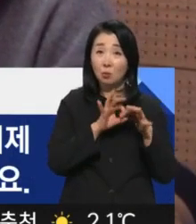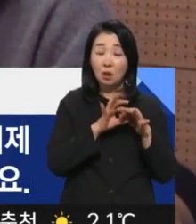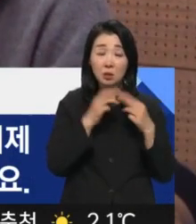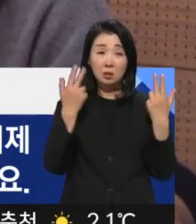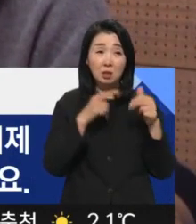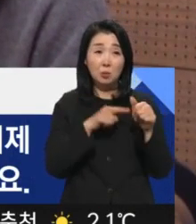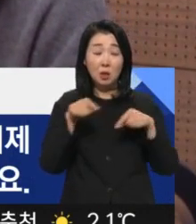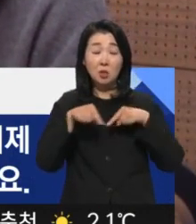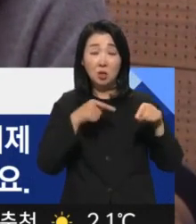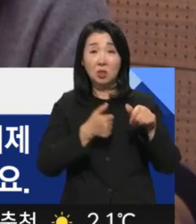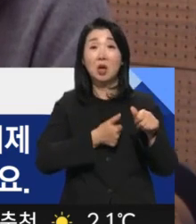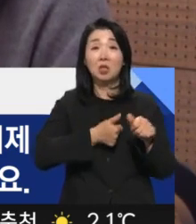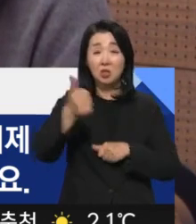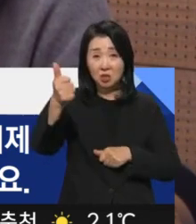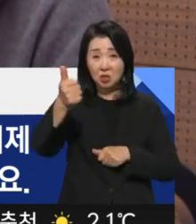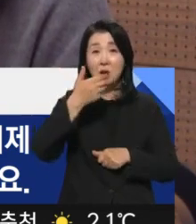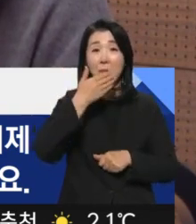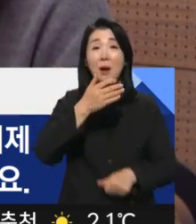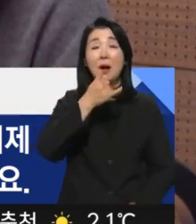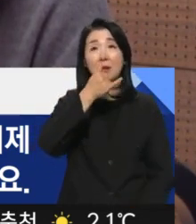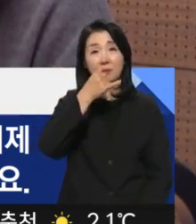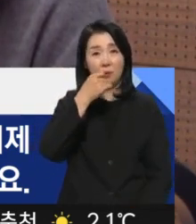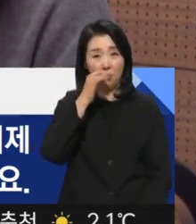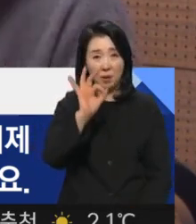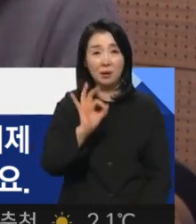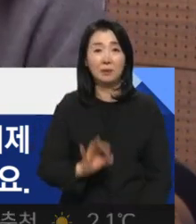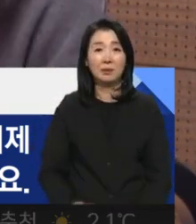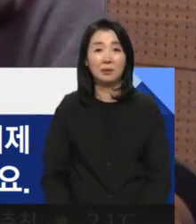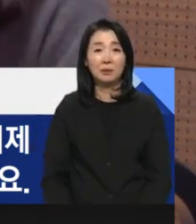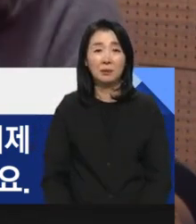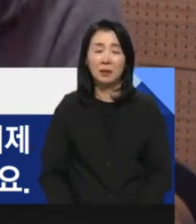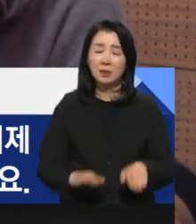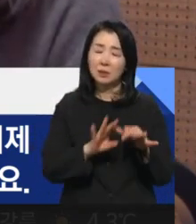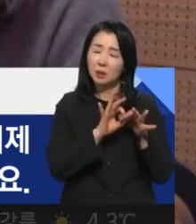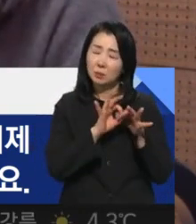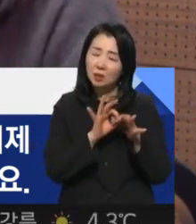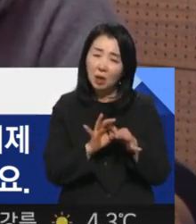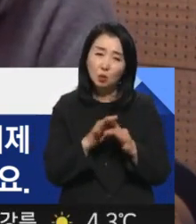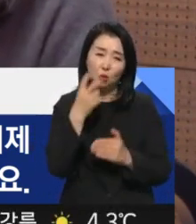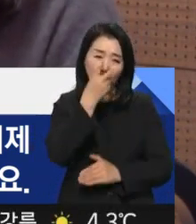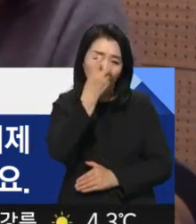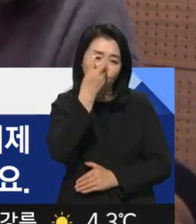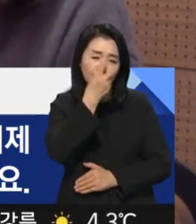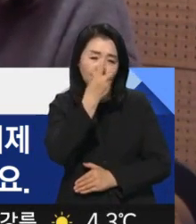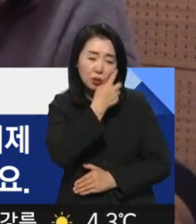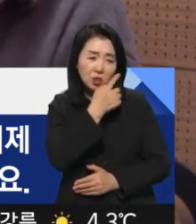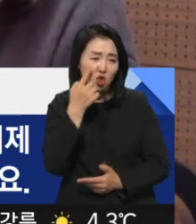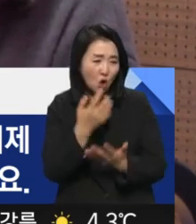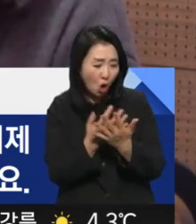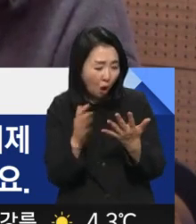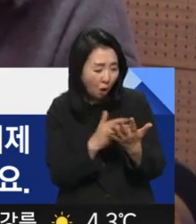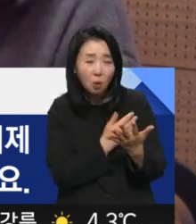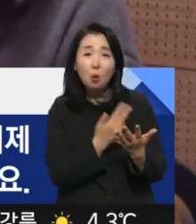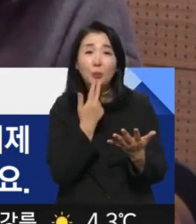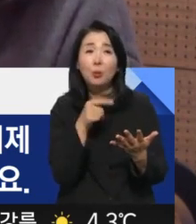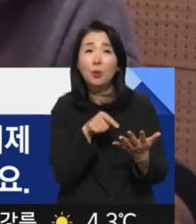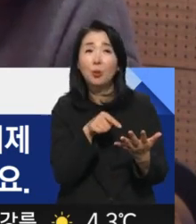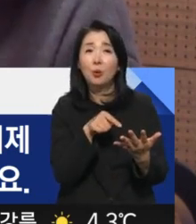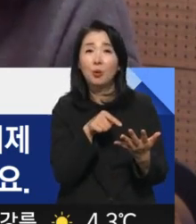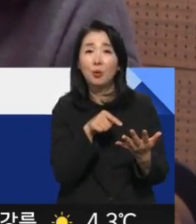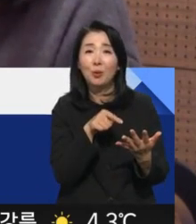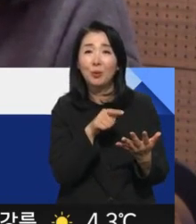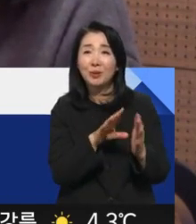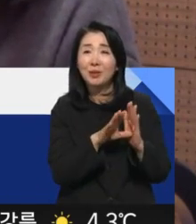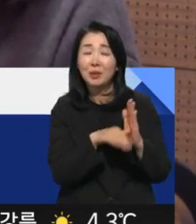대표가 정치적인 승리를 거둔다. 라고 이제 보고 있습니다. 지금 계속해서 수사했는데 어떤 증거가 나온 게 없잖아요. 네네.